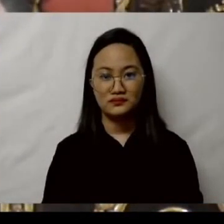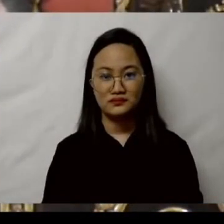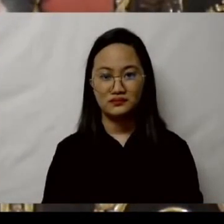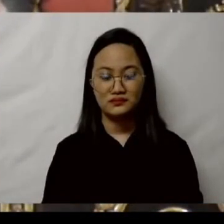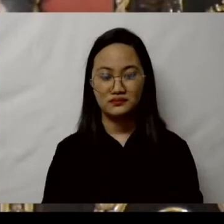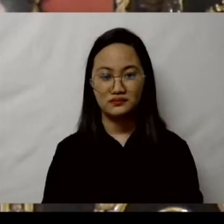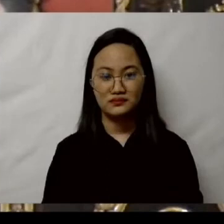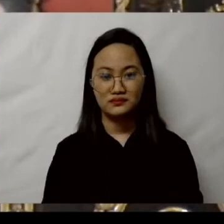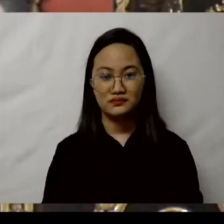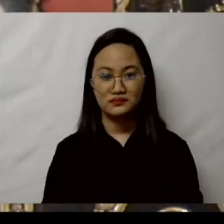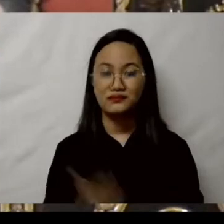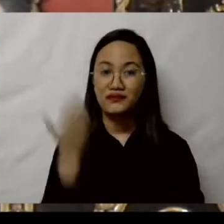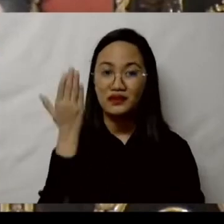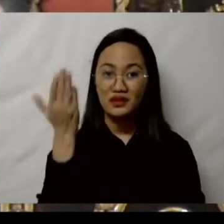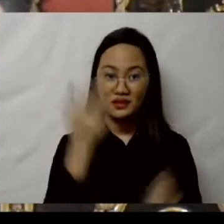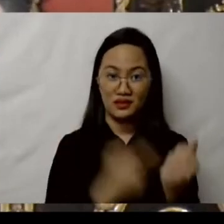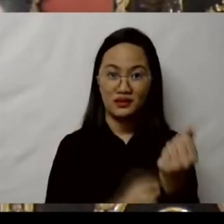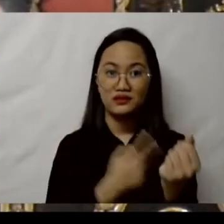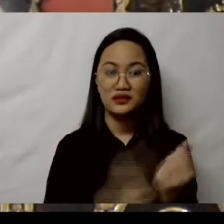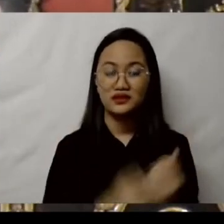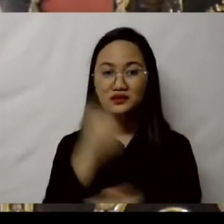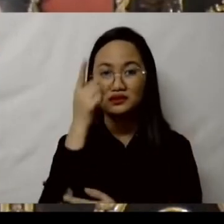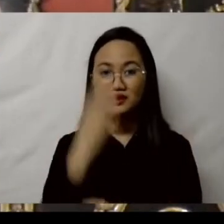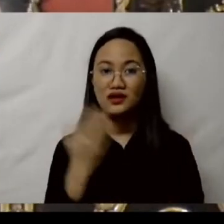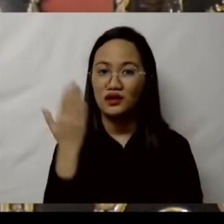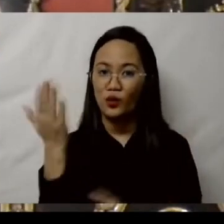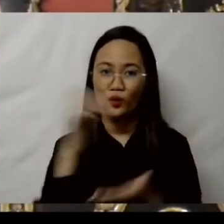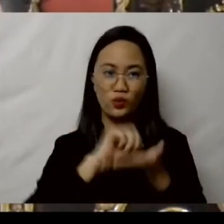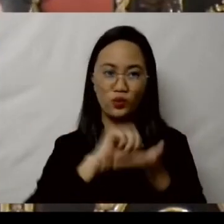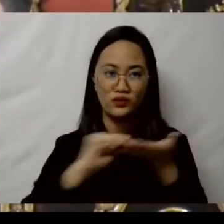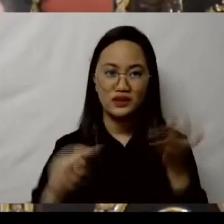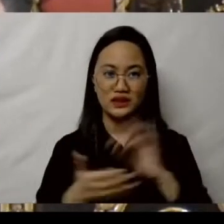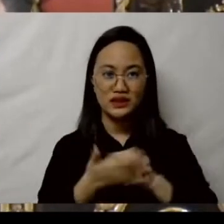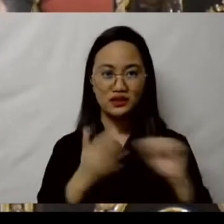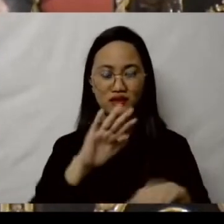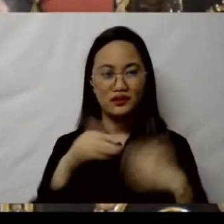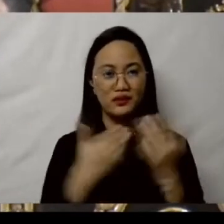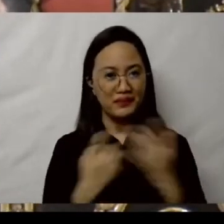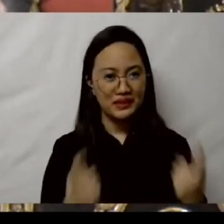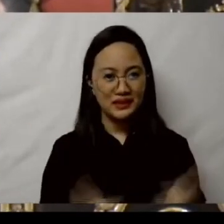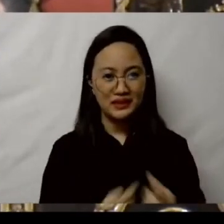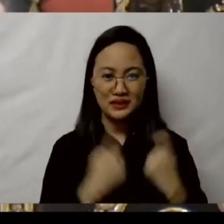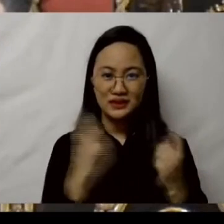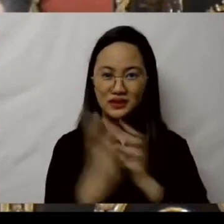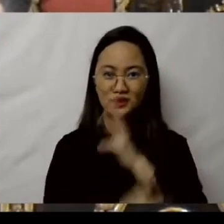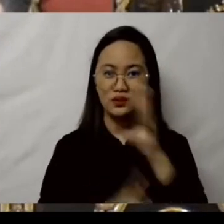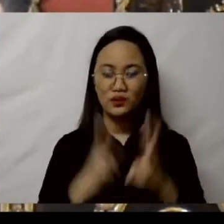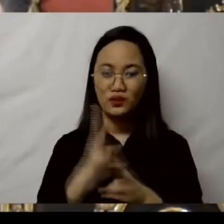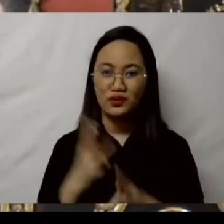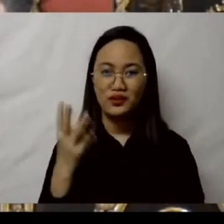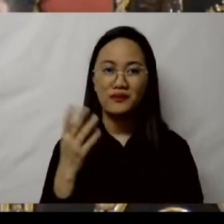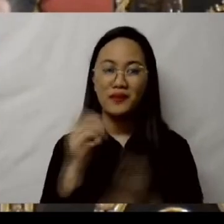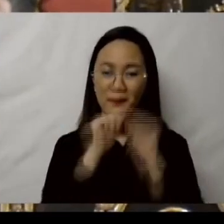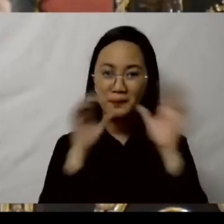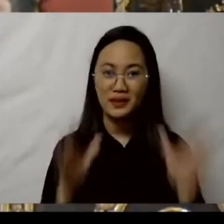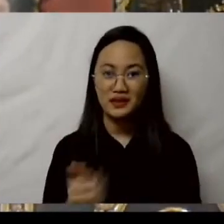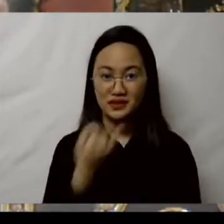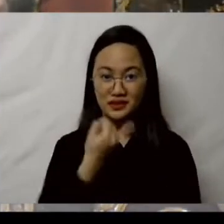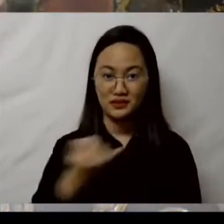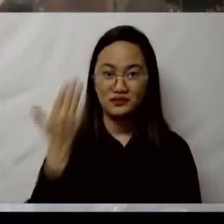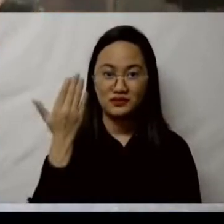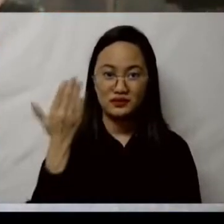Ito ang kordero ng Diyos. Ito ang nag-aalis ng mga kasalanan ng sanlibutan. Mapalad ang mga inaanyayahan sa kanyang